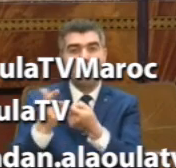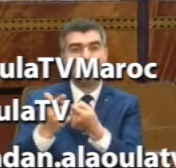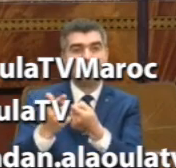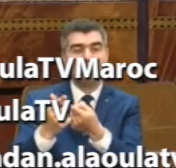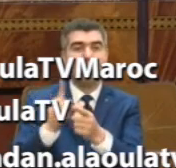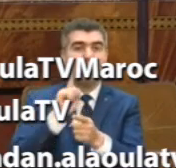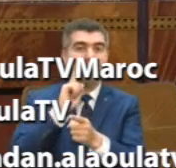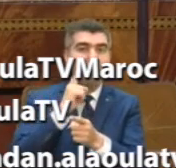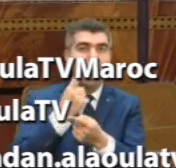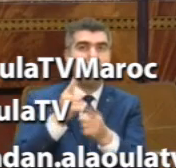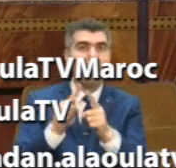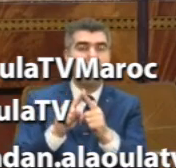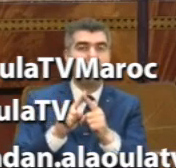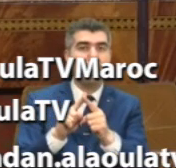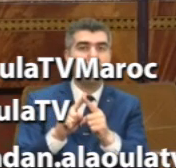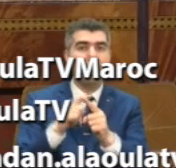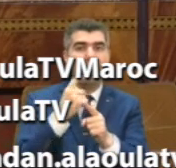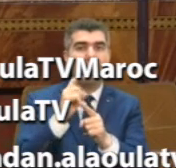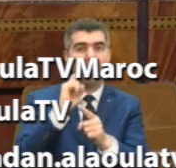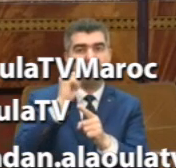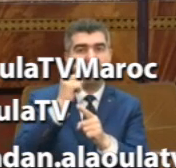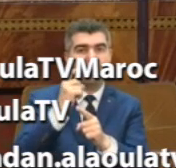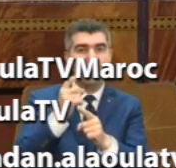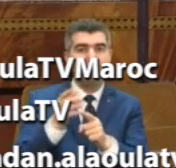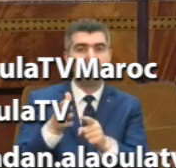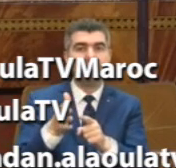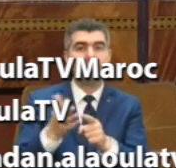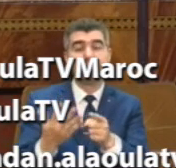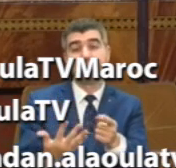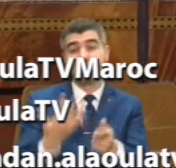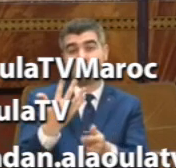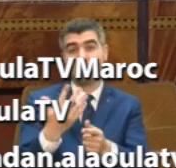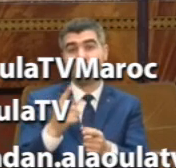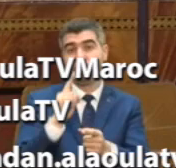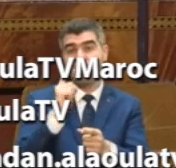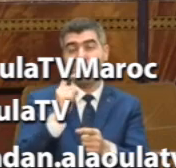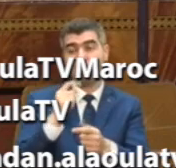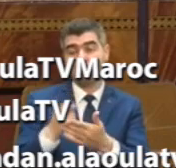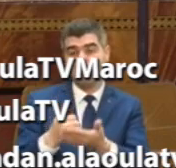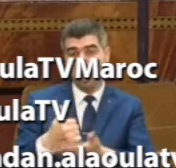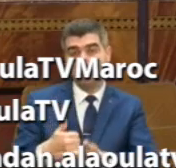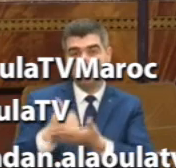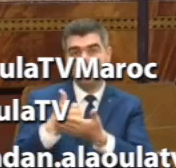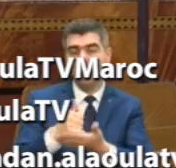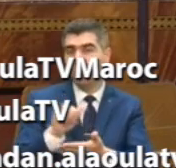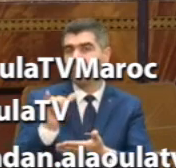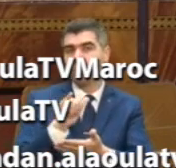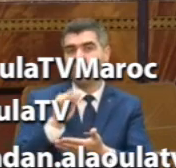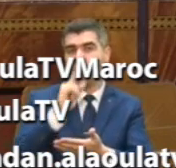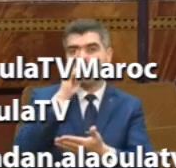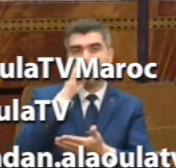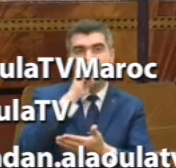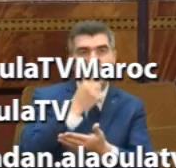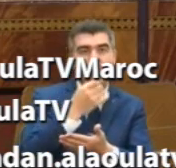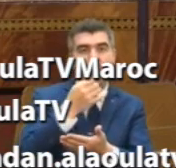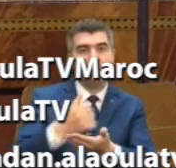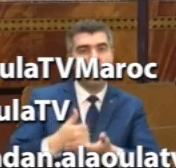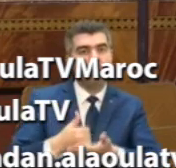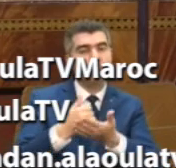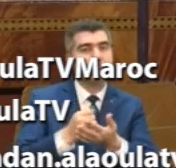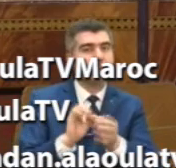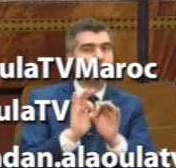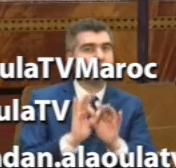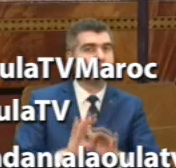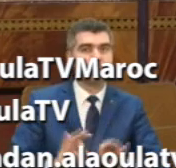ديالهم كيستفدوا من رواتب أقل من 500 درهم، كيفاش يعيشوا هذه المعيشة والمتطلبات ديال هذه